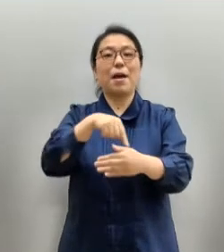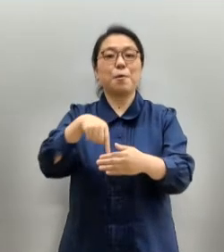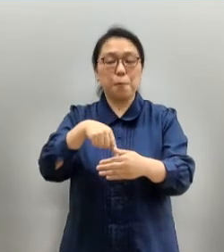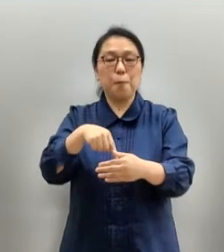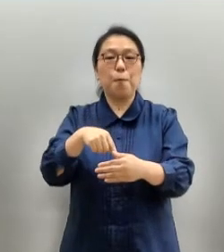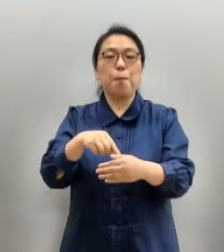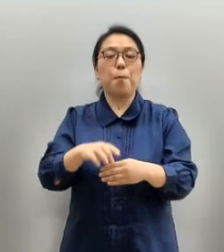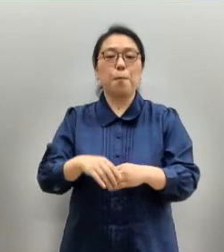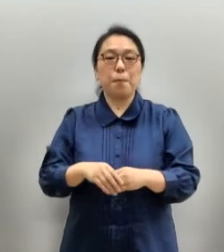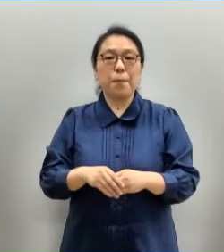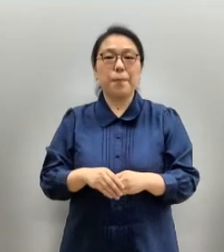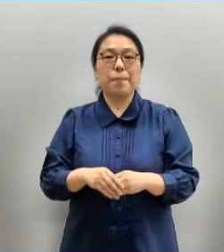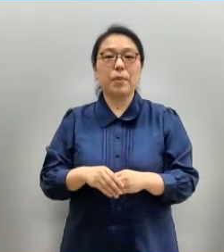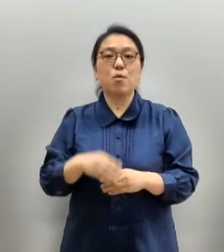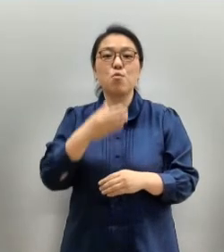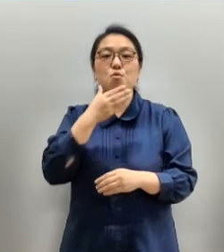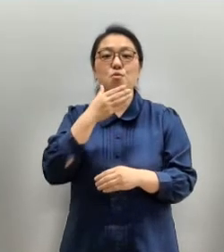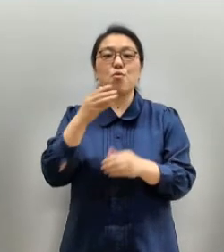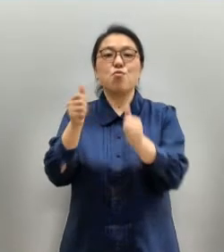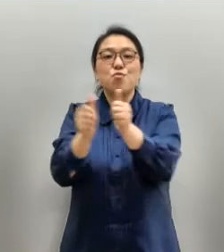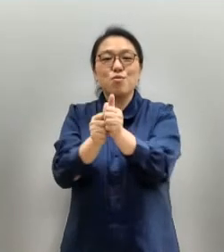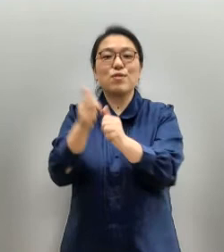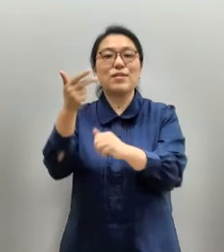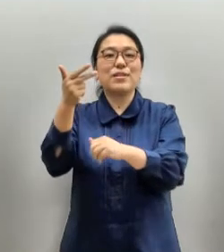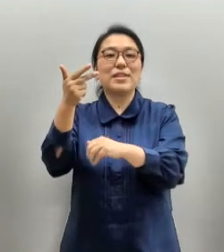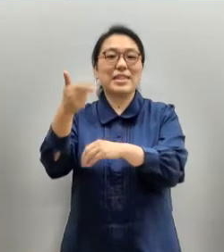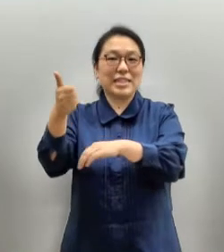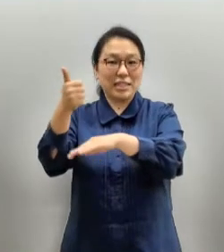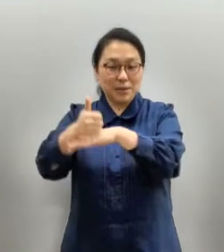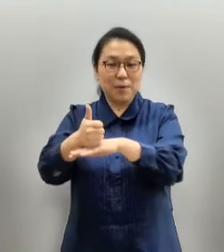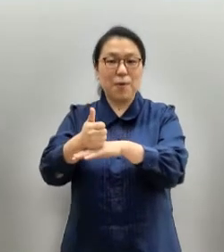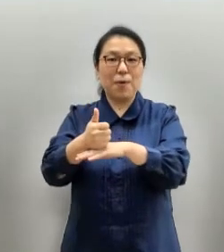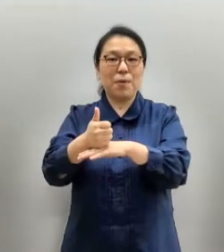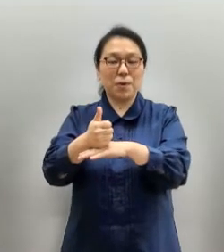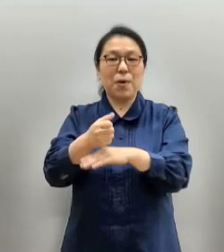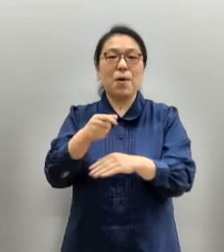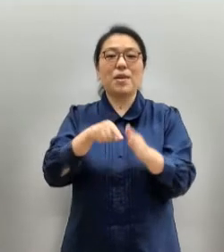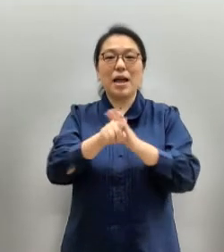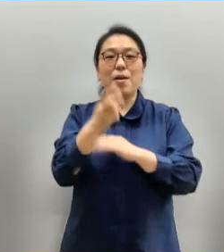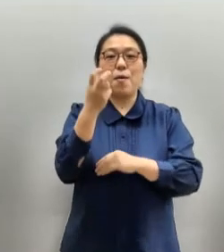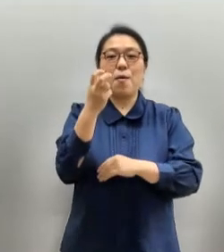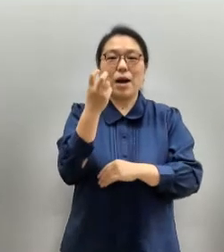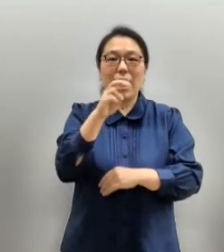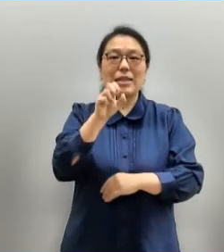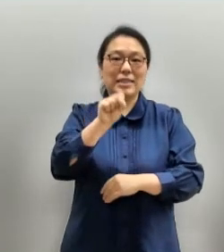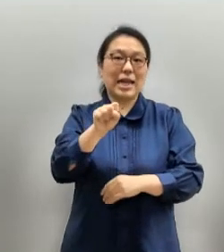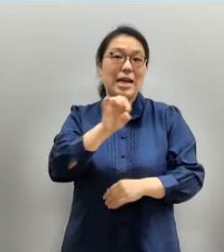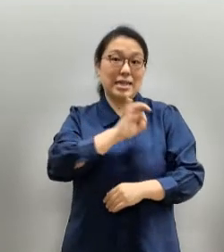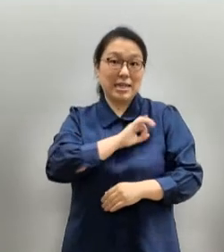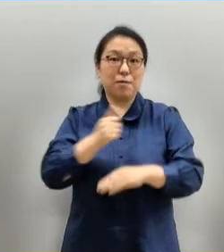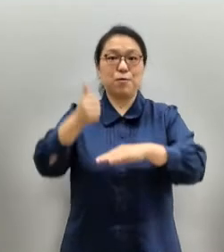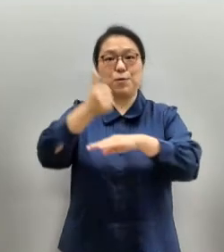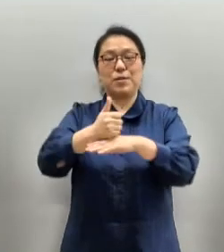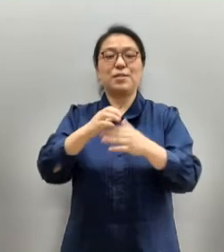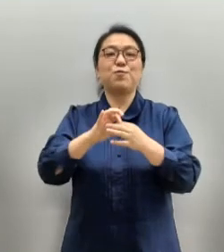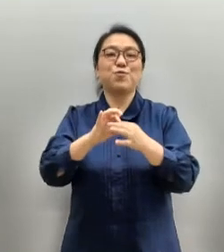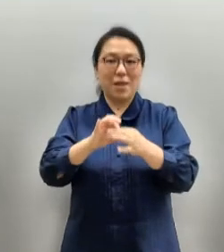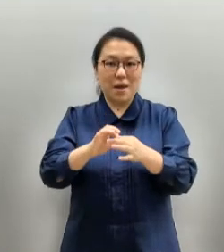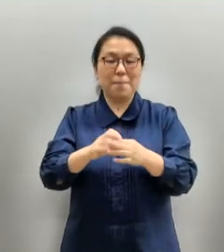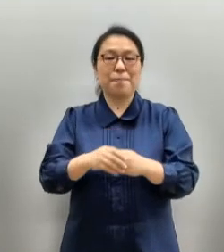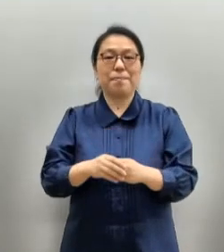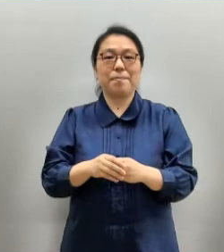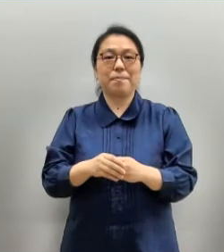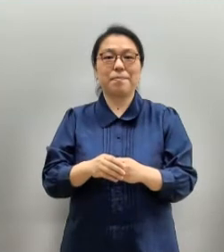案件でございますけれども、副市長そして代表監査委員のですね、就任についてという案件でございます